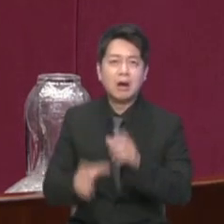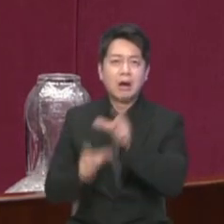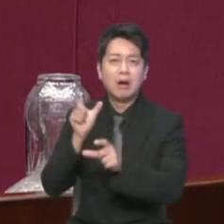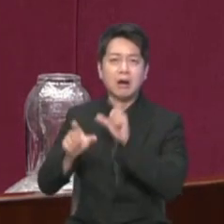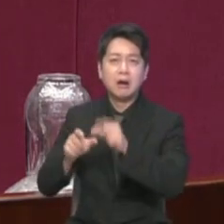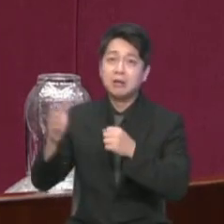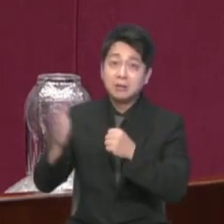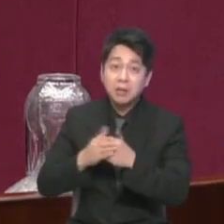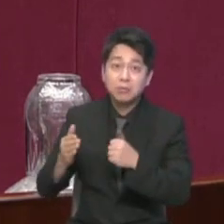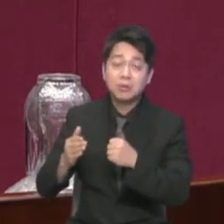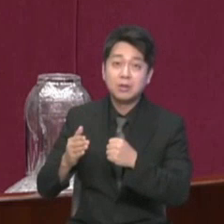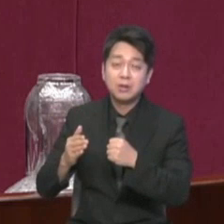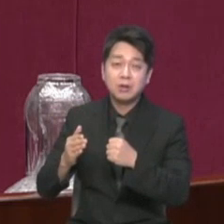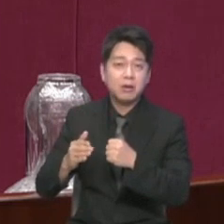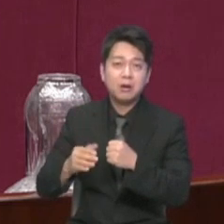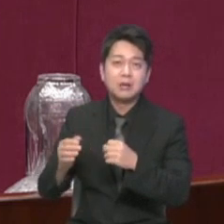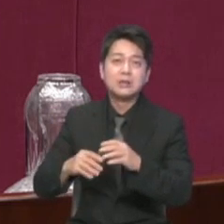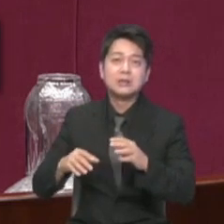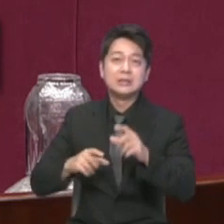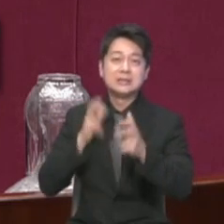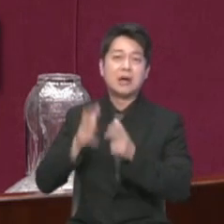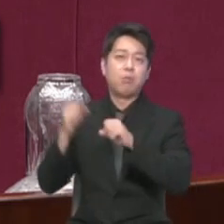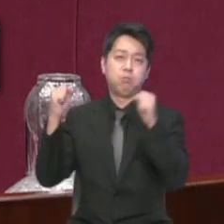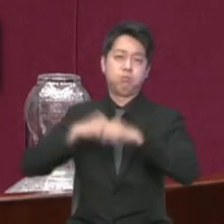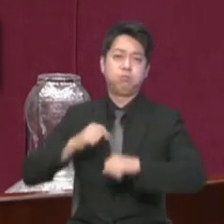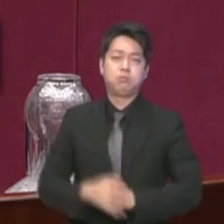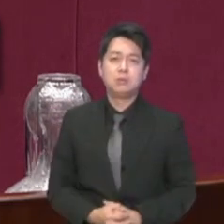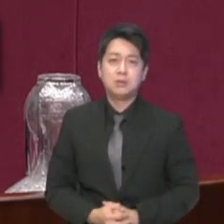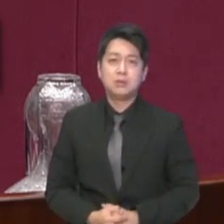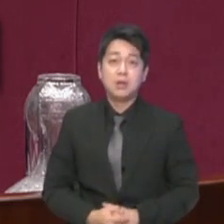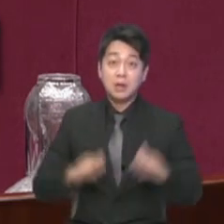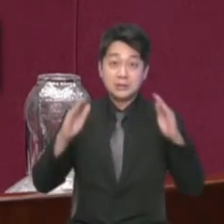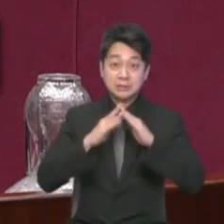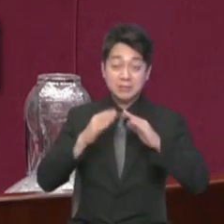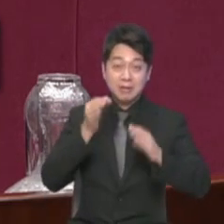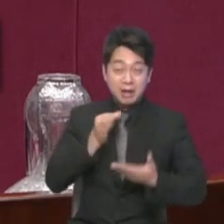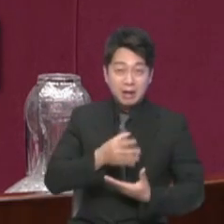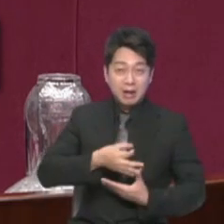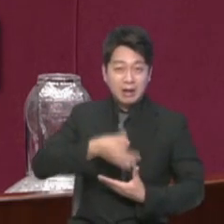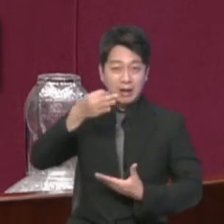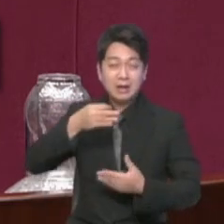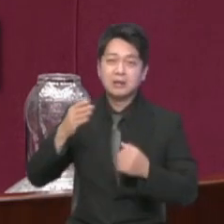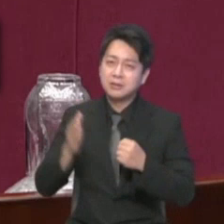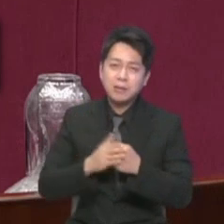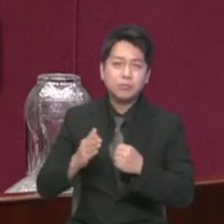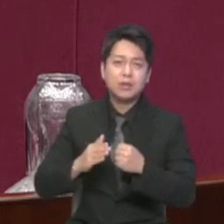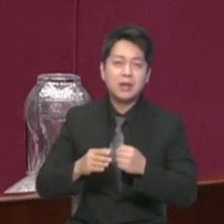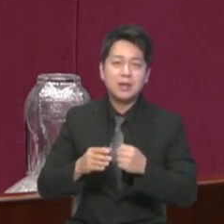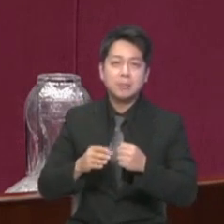부동산이 모든 걸 삼켜버린 악마가 된 것입니다. 이렇게 부동산 폭등은 집 없는 서민들에게 절망감을 안겨줄 뿐만